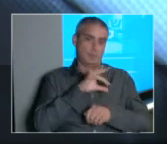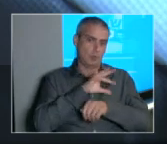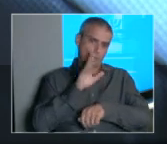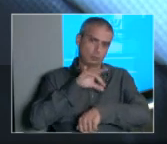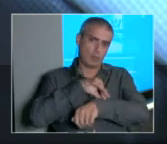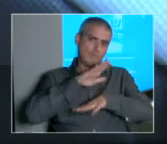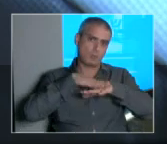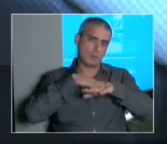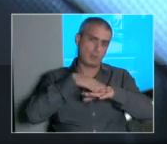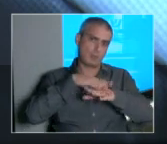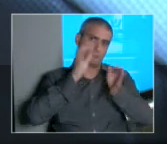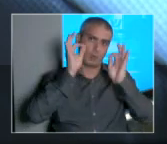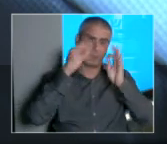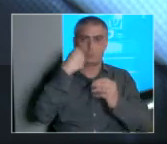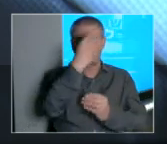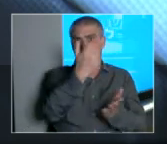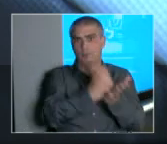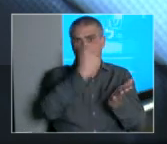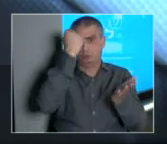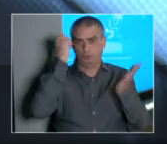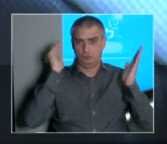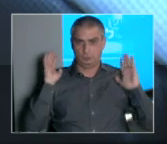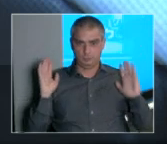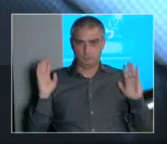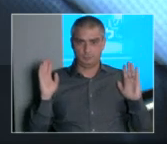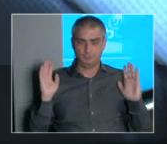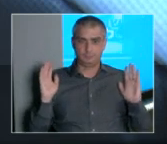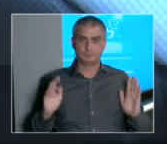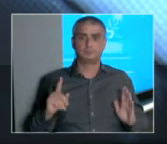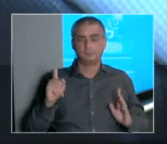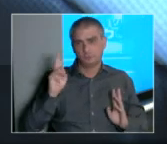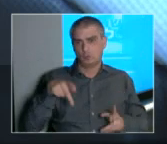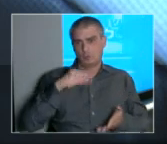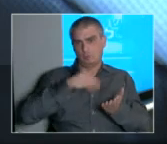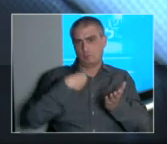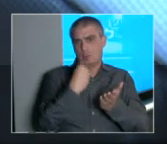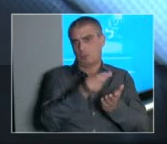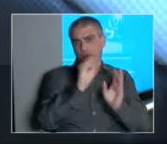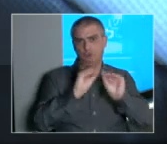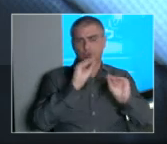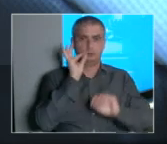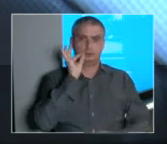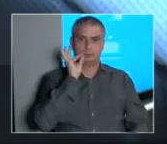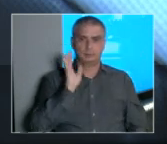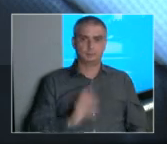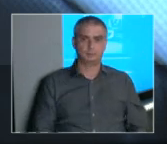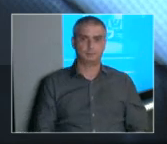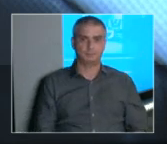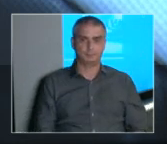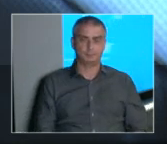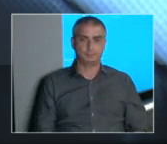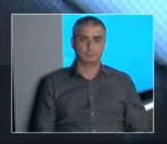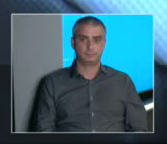רופאים מומחים מיוחדים שעברו הדרכה, שהם יכולים לאשר את הקנאביס. ועוד ברק מושקע בחברת קנאביס.